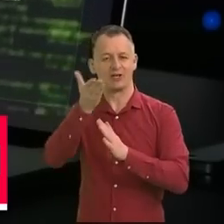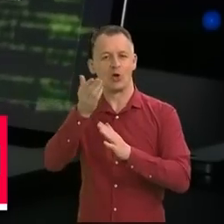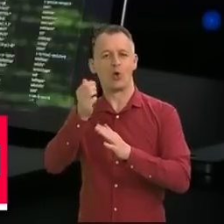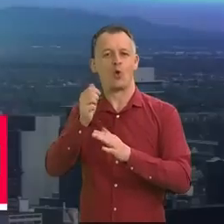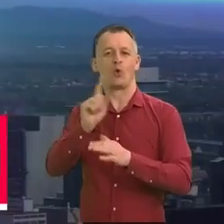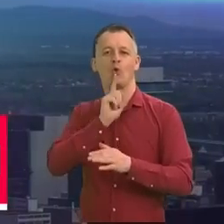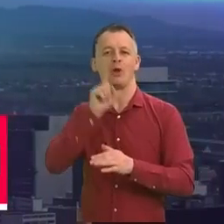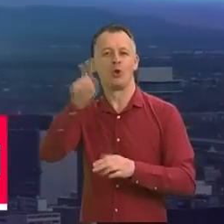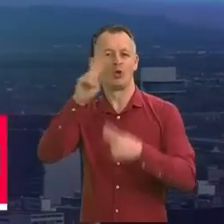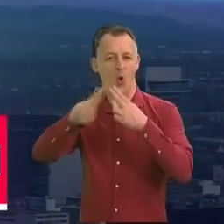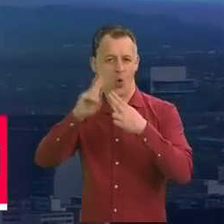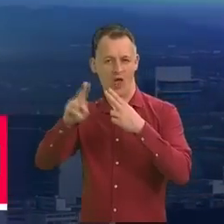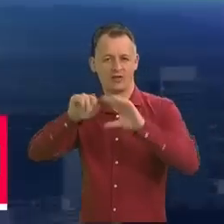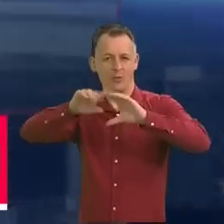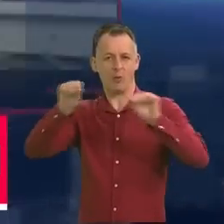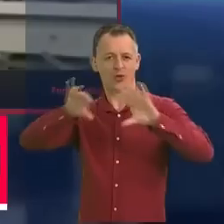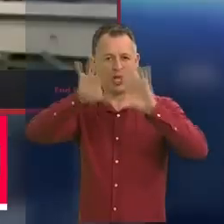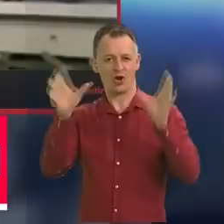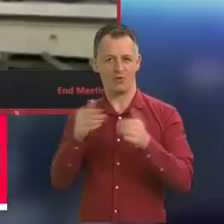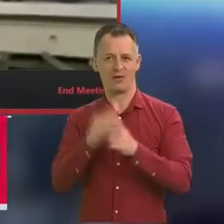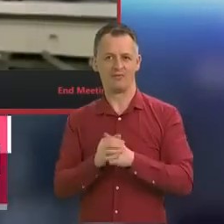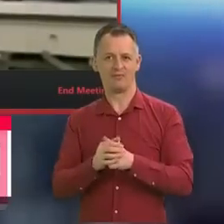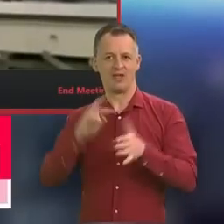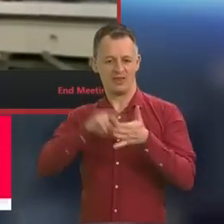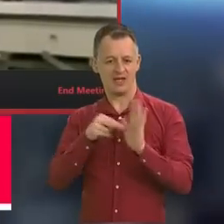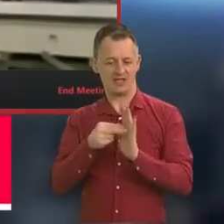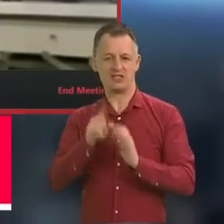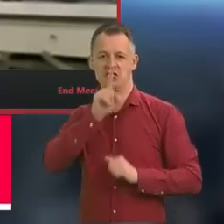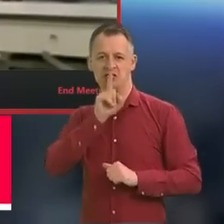conturi. Tehnic este simplu să faci asta.